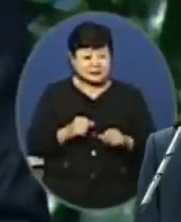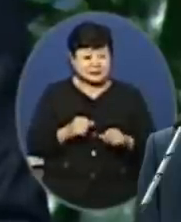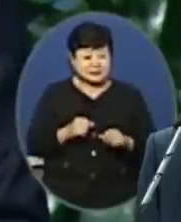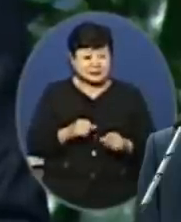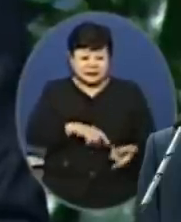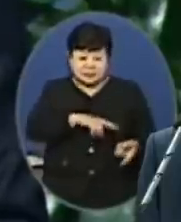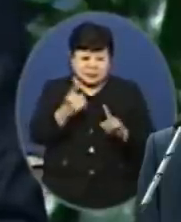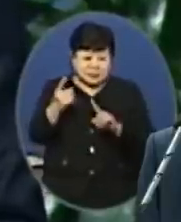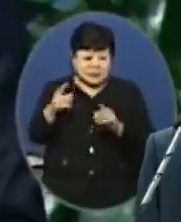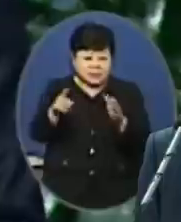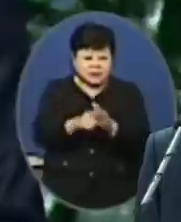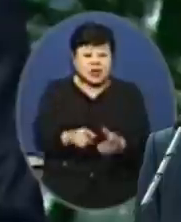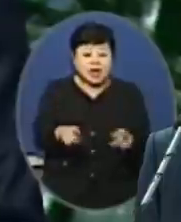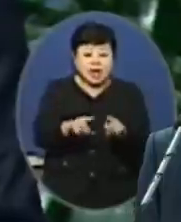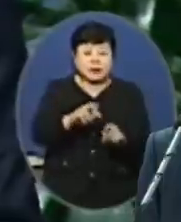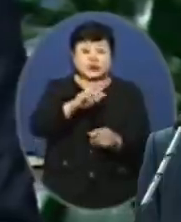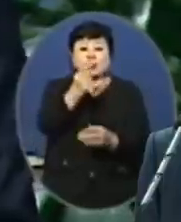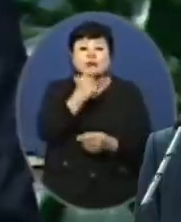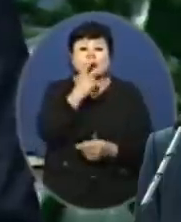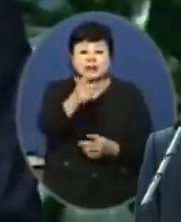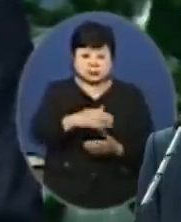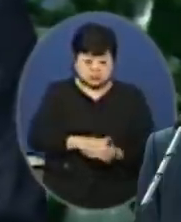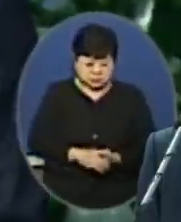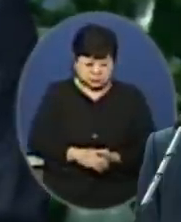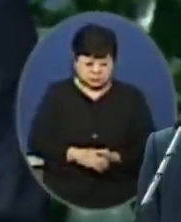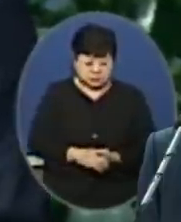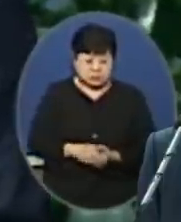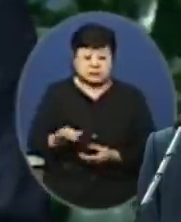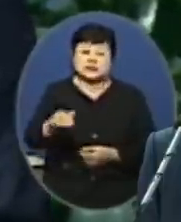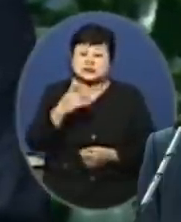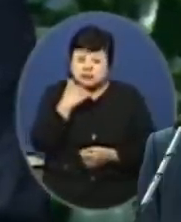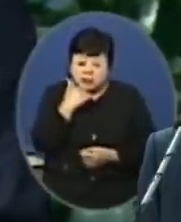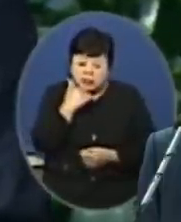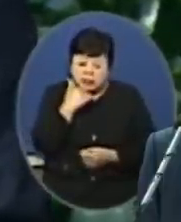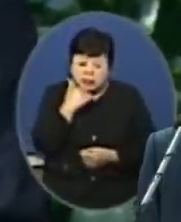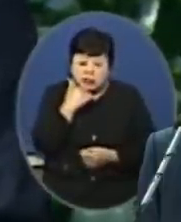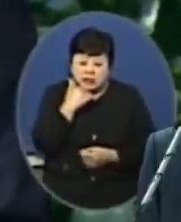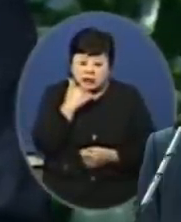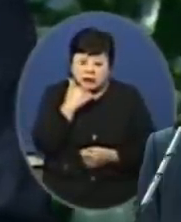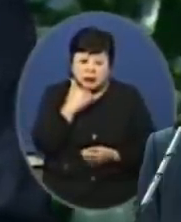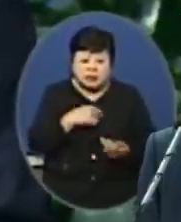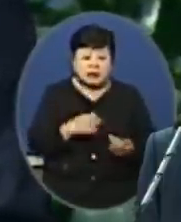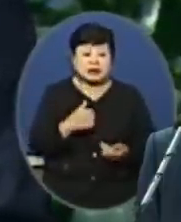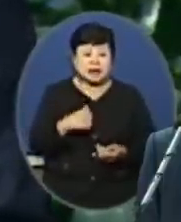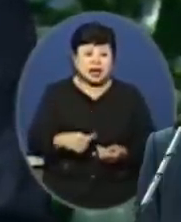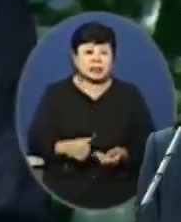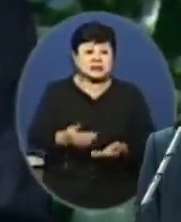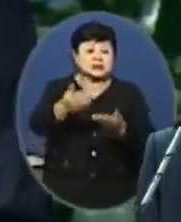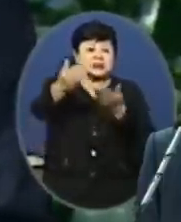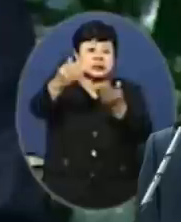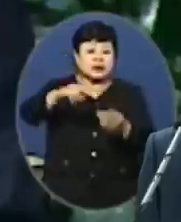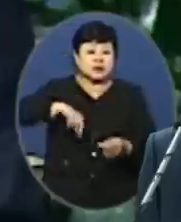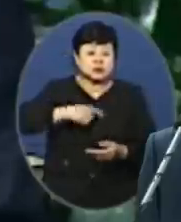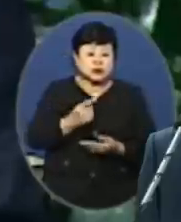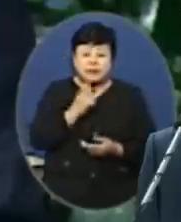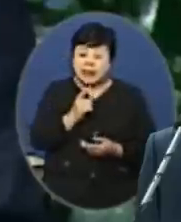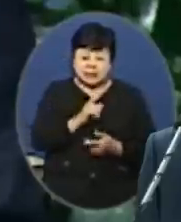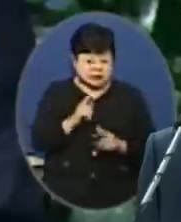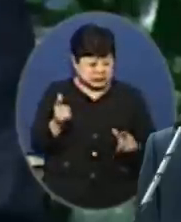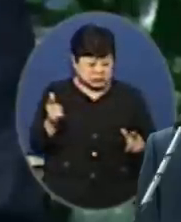살아날 것을 믿었기 때문에 함께 돌아온다 그랬었습니다. 너희 여기 기다려라. 내가 올라가서 애 제사 드리고 오겠다